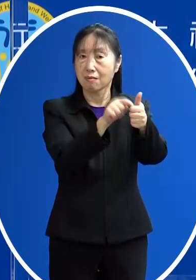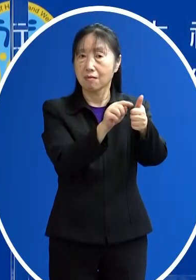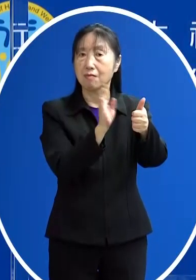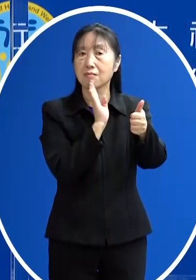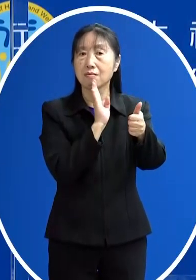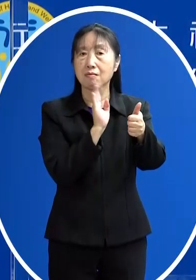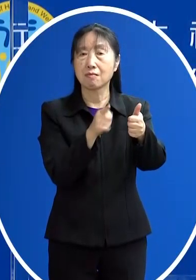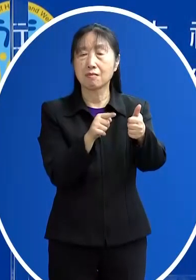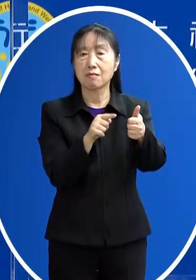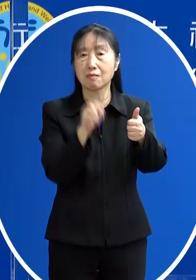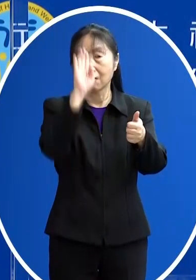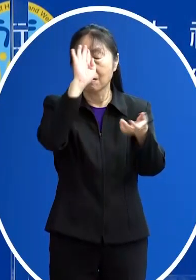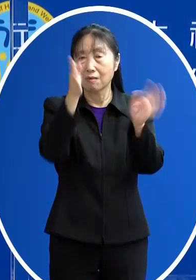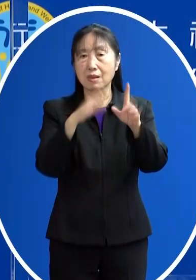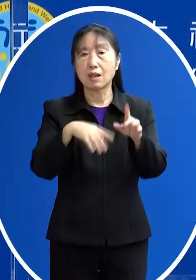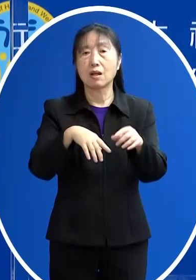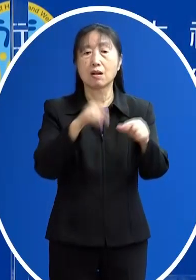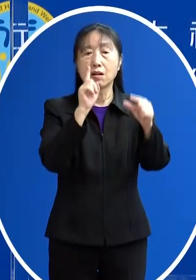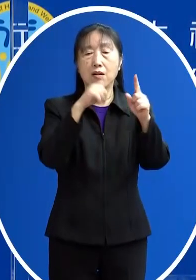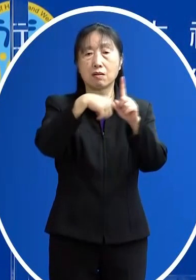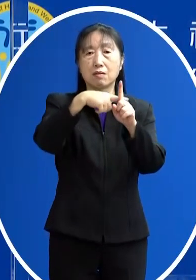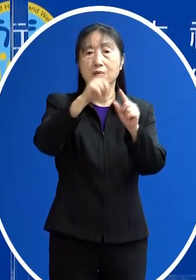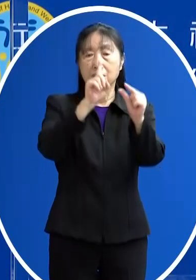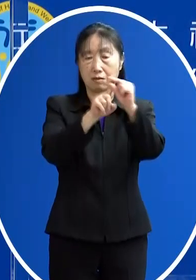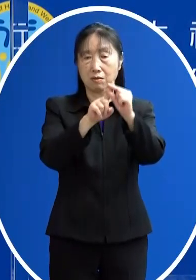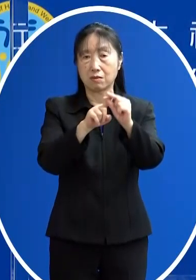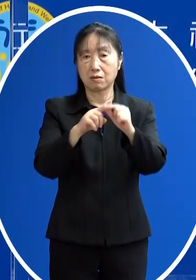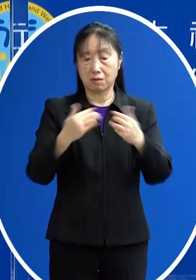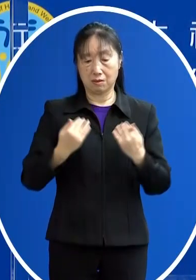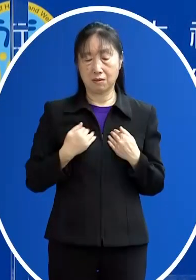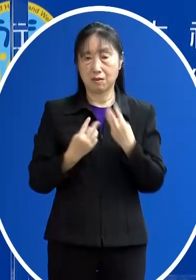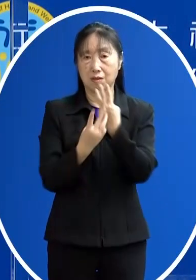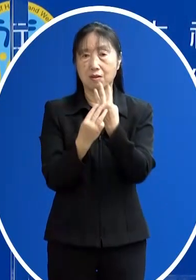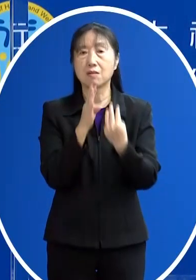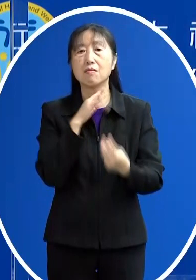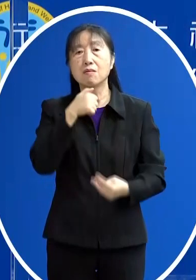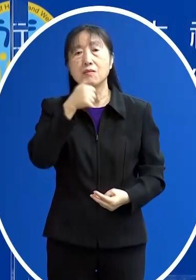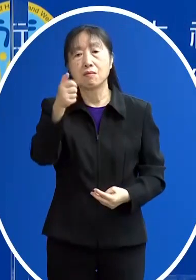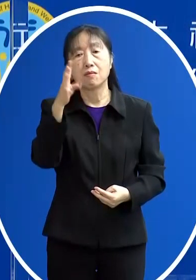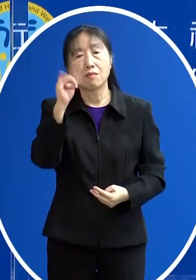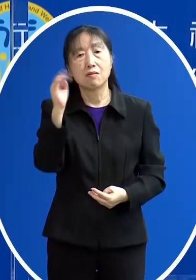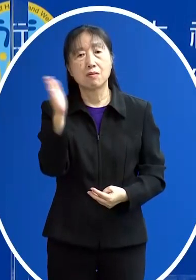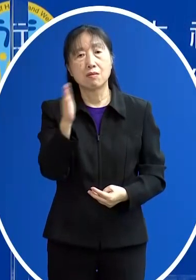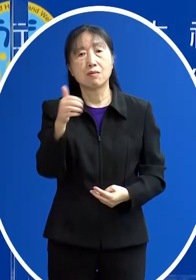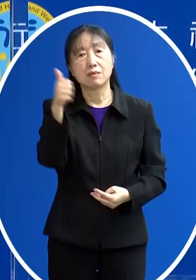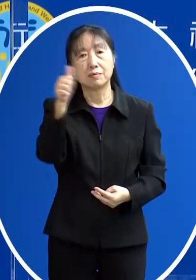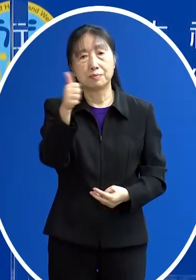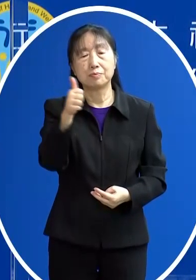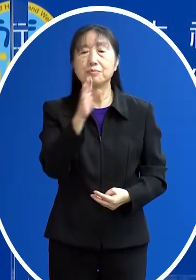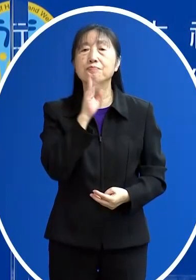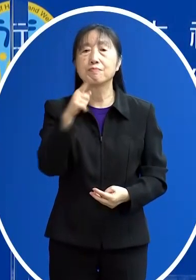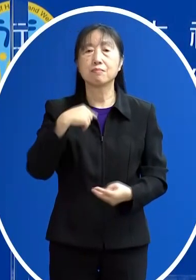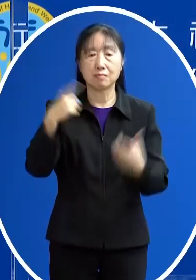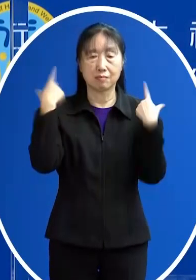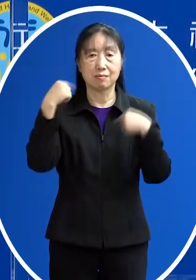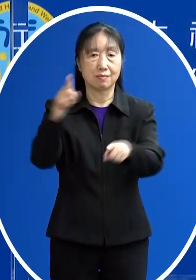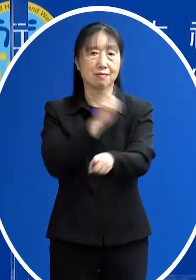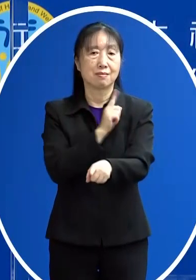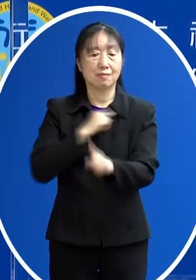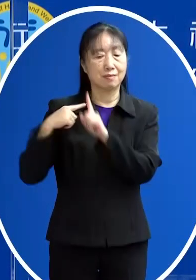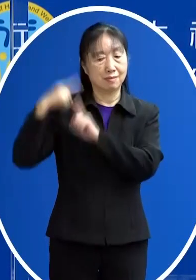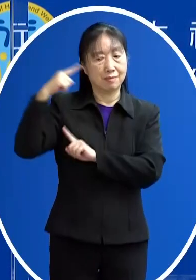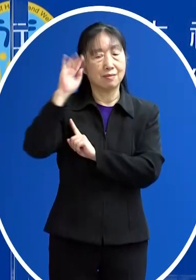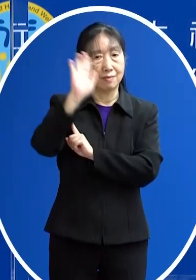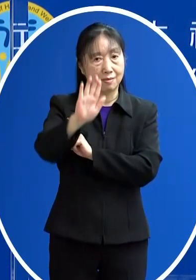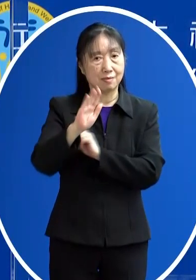是病情是一个中度肺炎的50多岁本国籍男性哈，本身是有高血压的病史。那